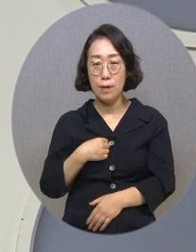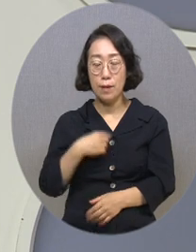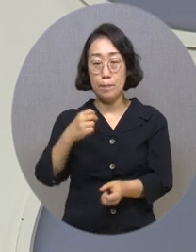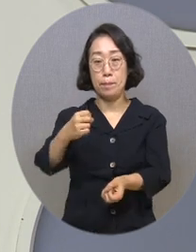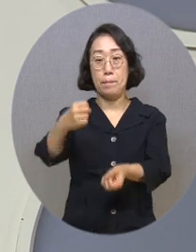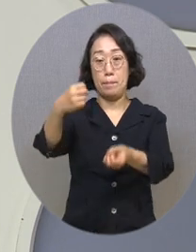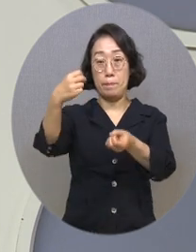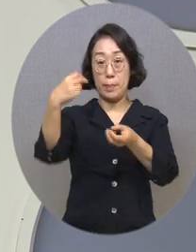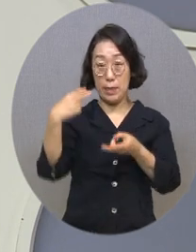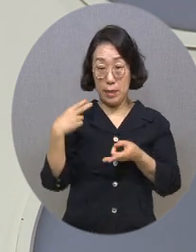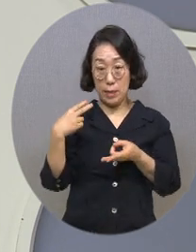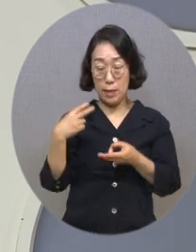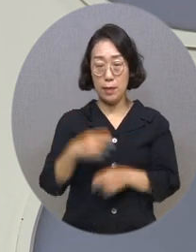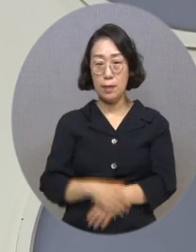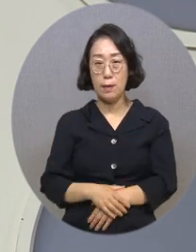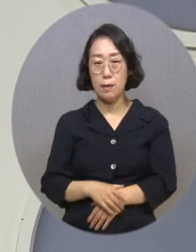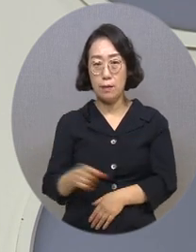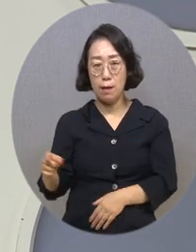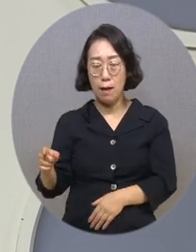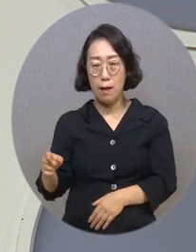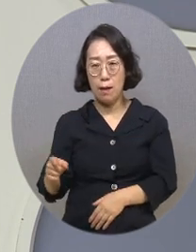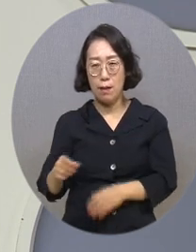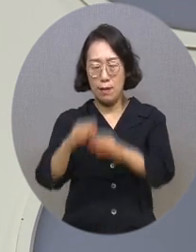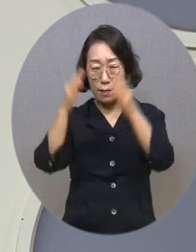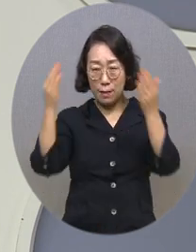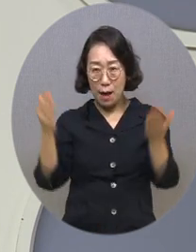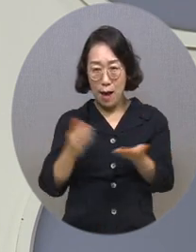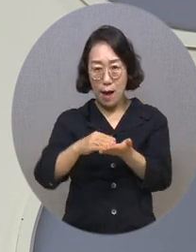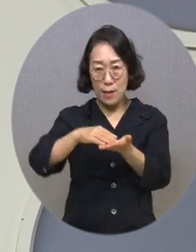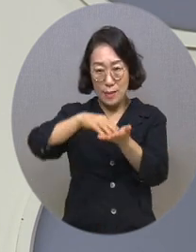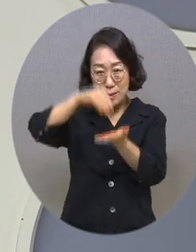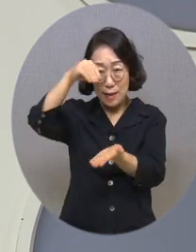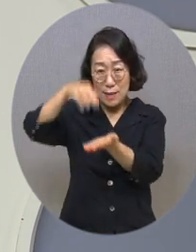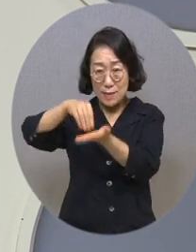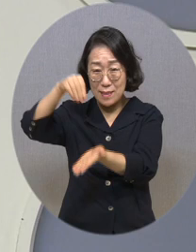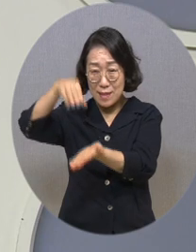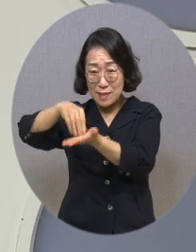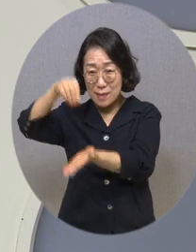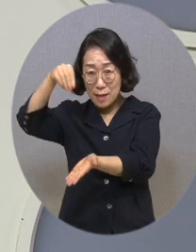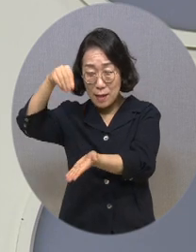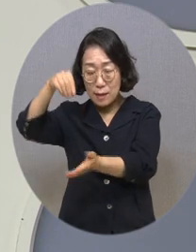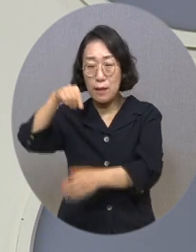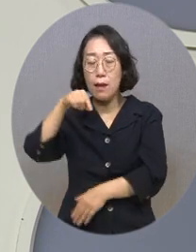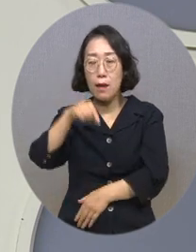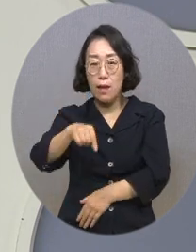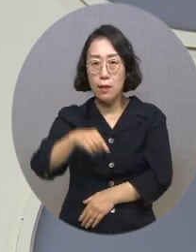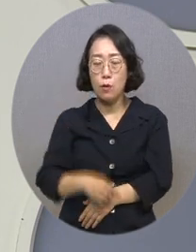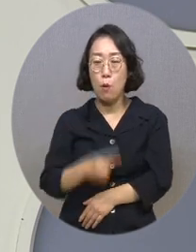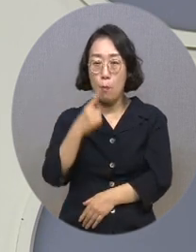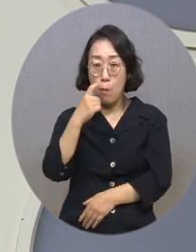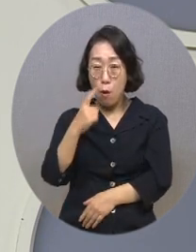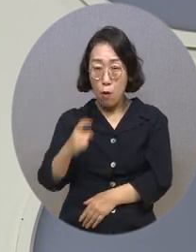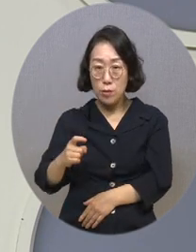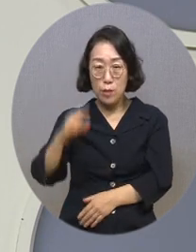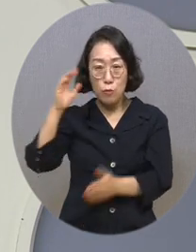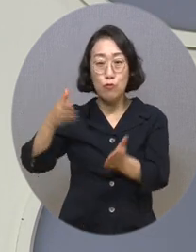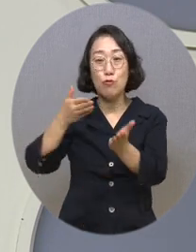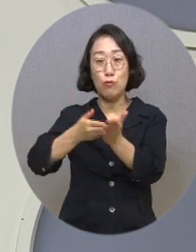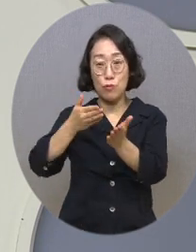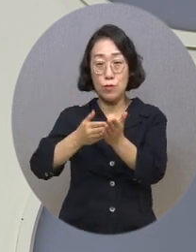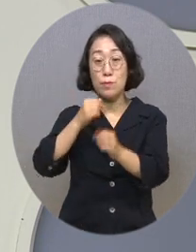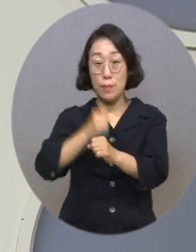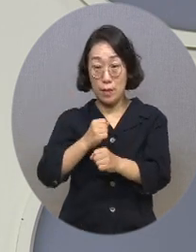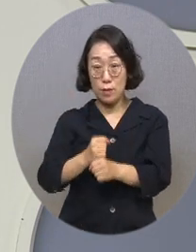다 왔더라고. 그래서 그걸 다 책마다 표지를 스캔 받아갖고 기사를 멋있게 써갖고 황기선 검색하면